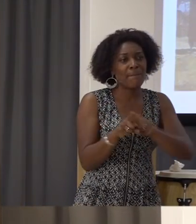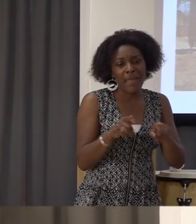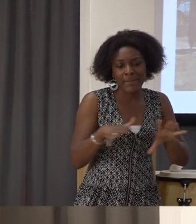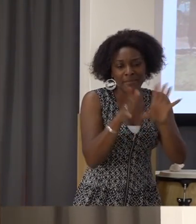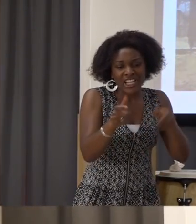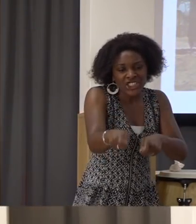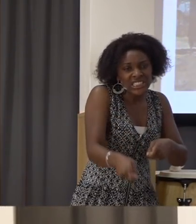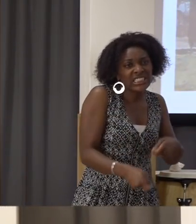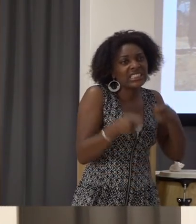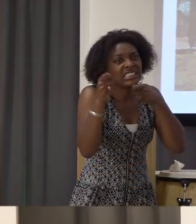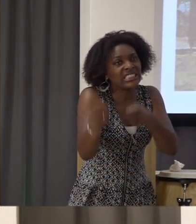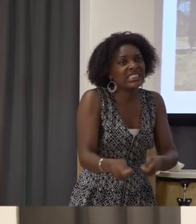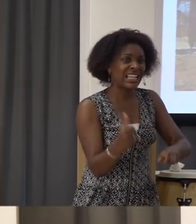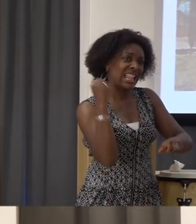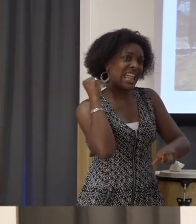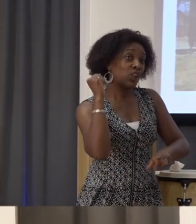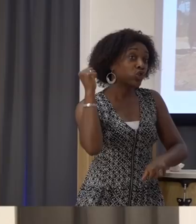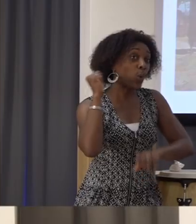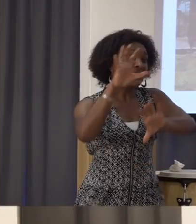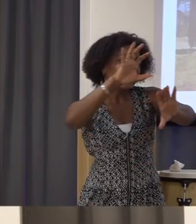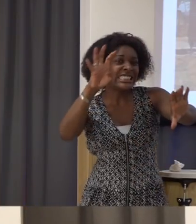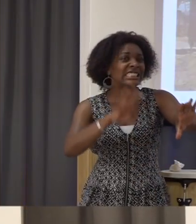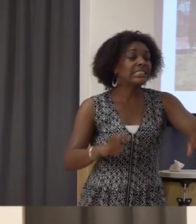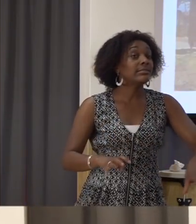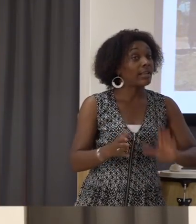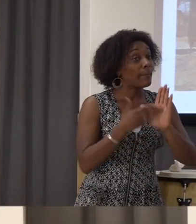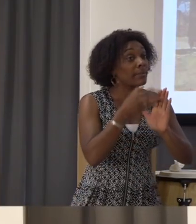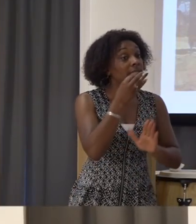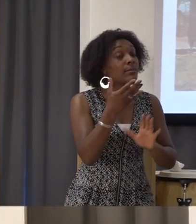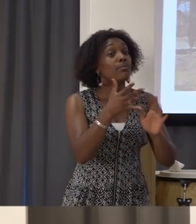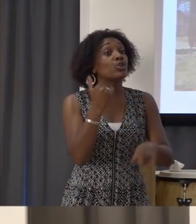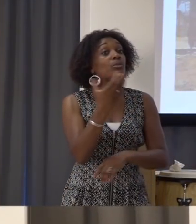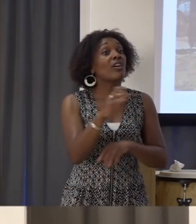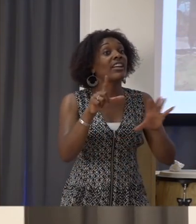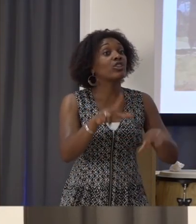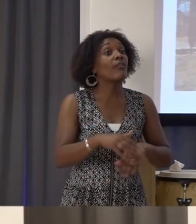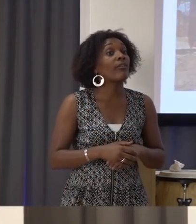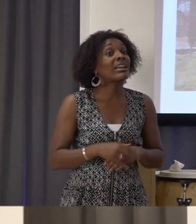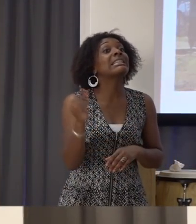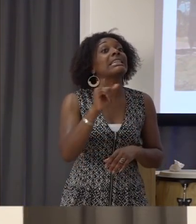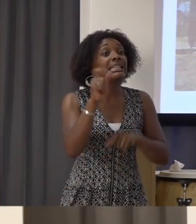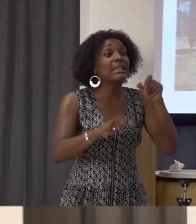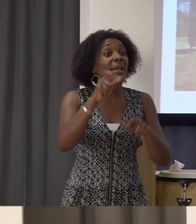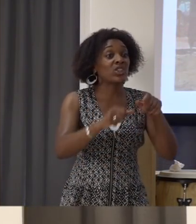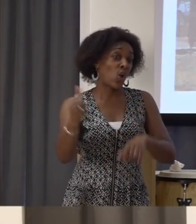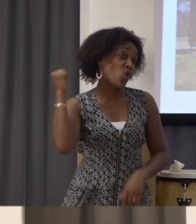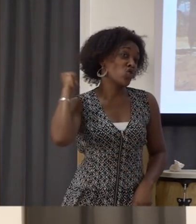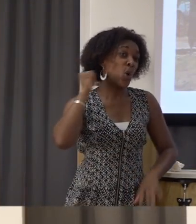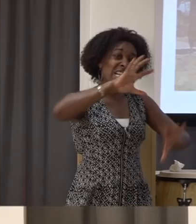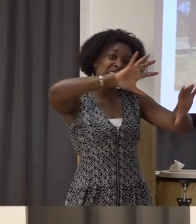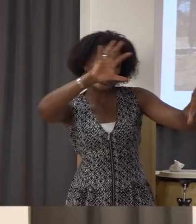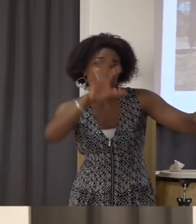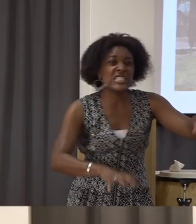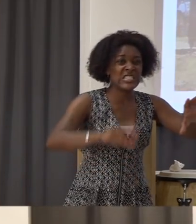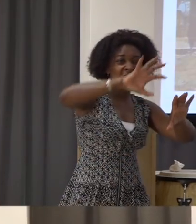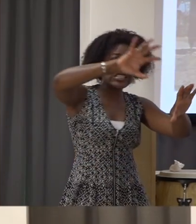C'est qui? Qui sont ces laboureurs de ta vie? Qui labourent ton dos sans cesse? Qui t'écrasent sans